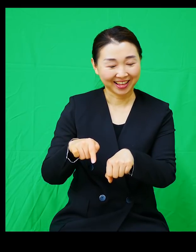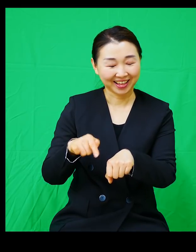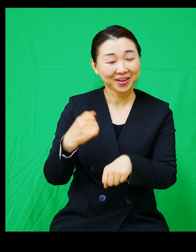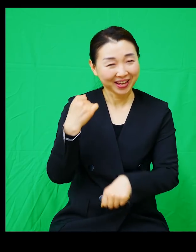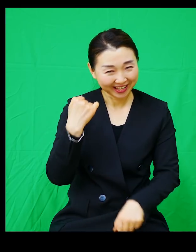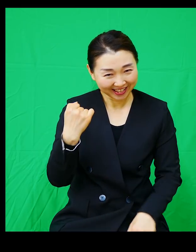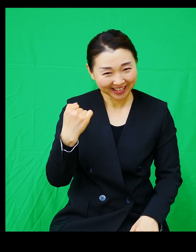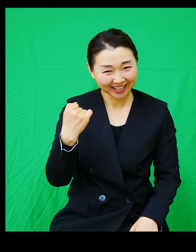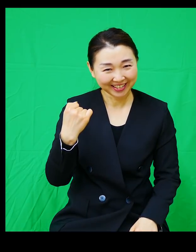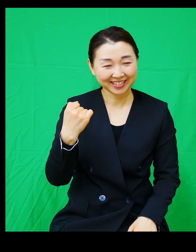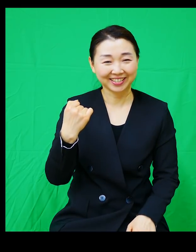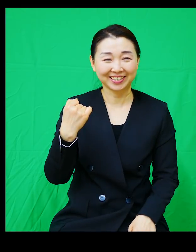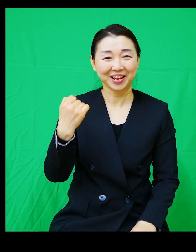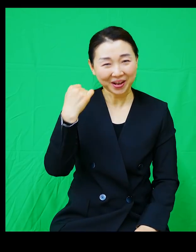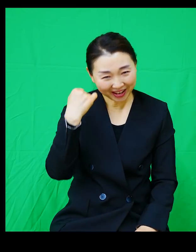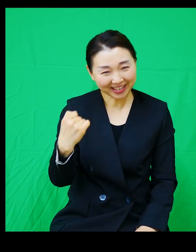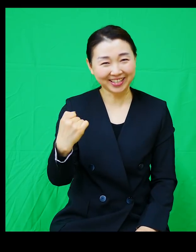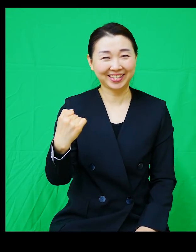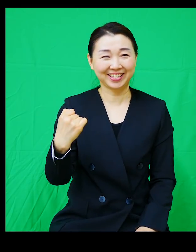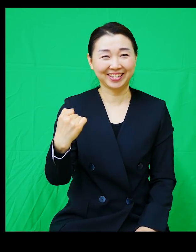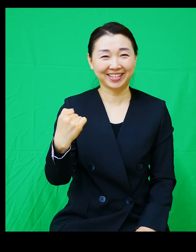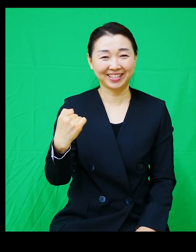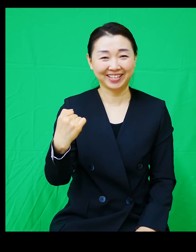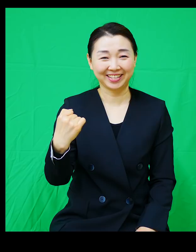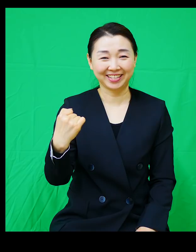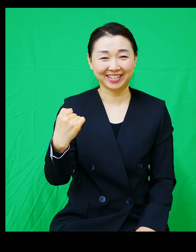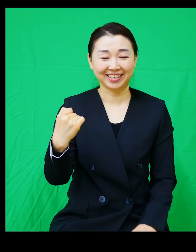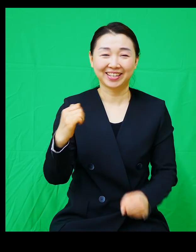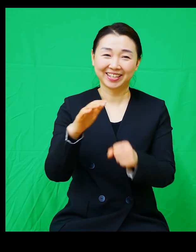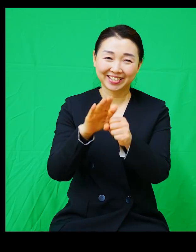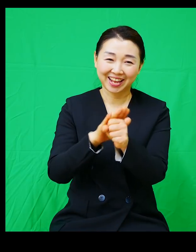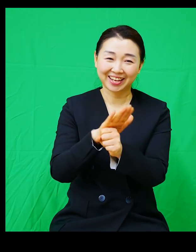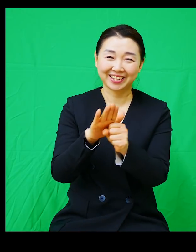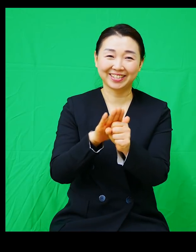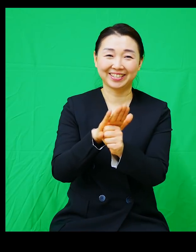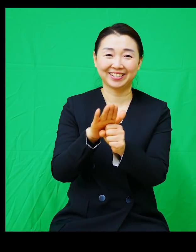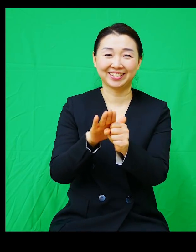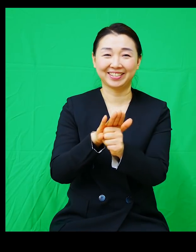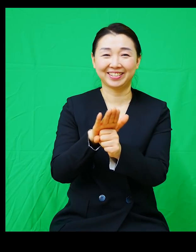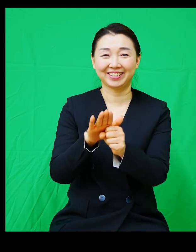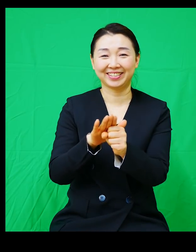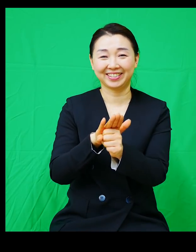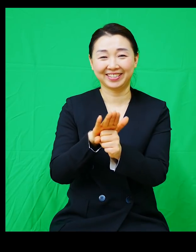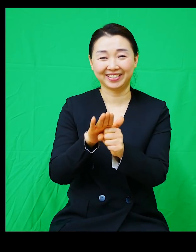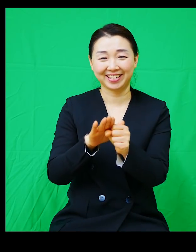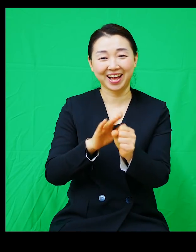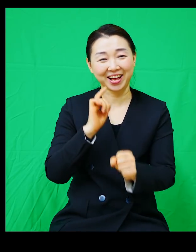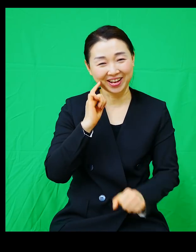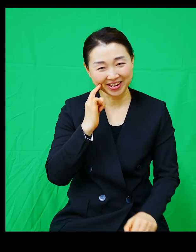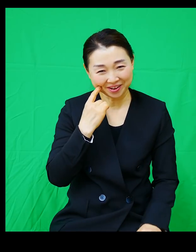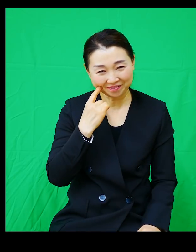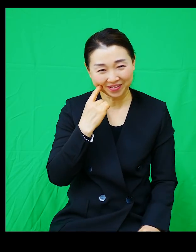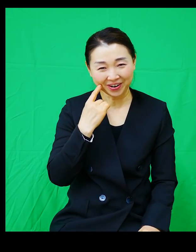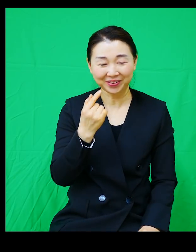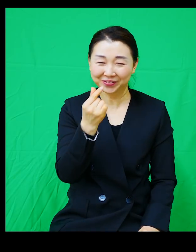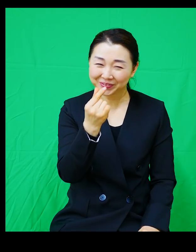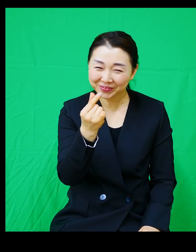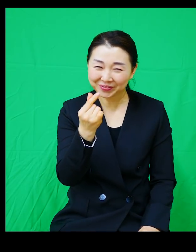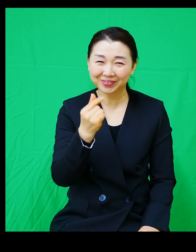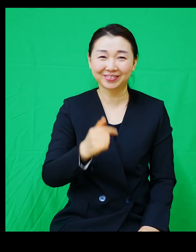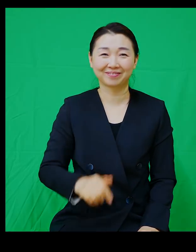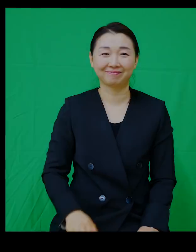하지. 사랑해요. 잘해요. 뿌이 뿌이.